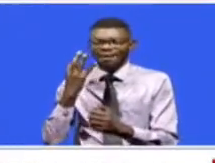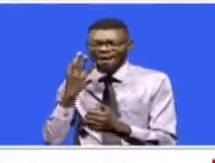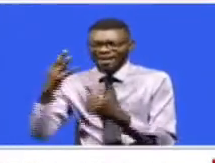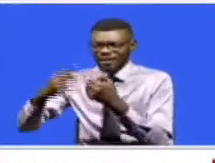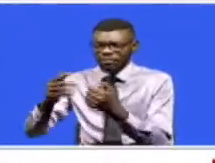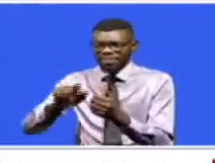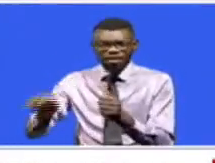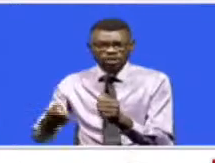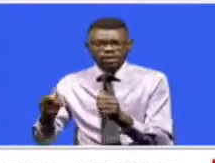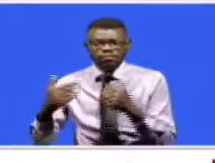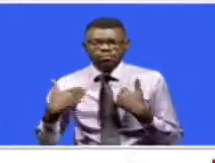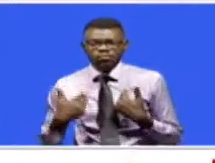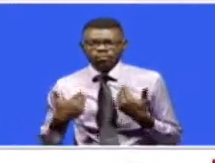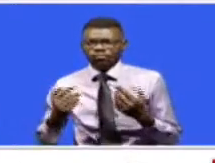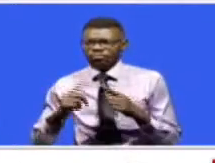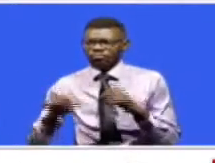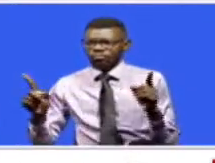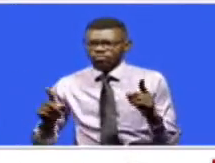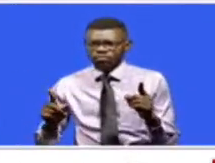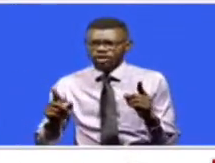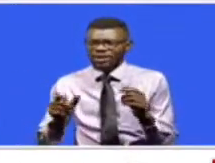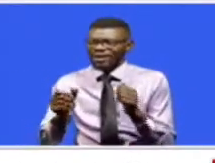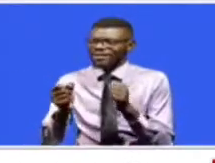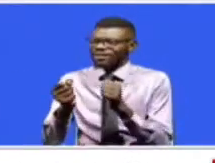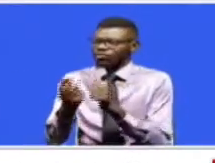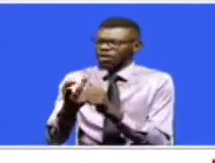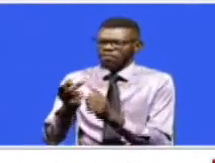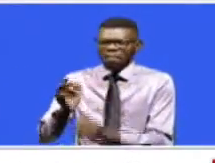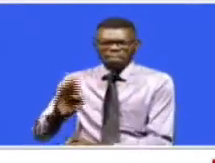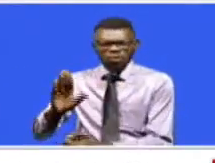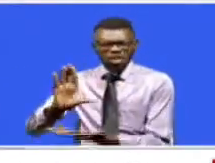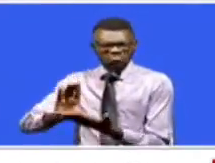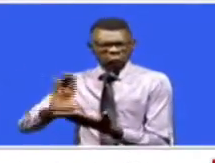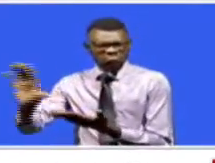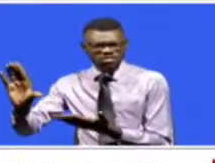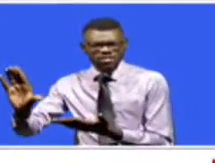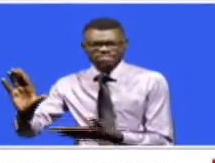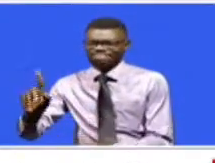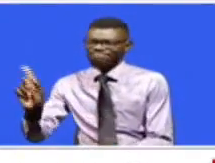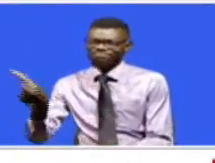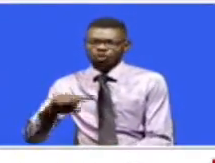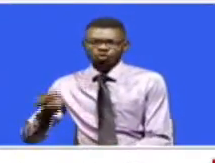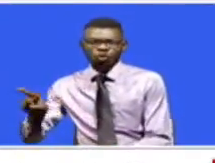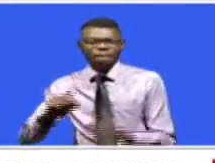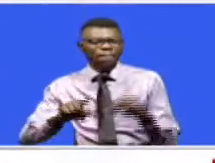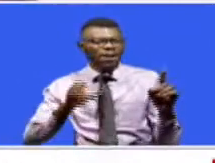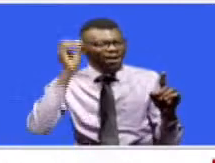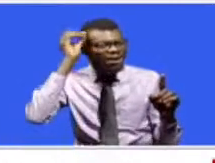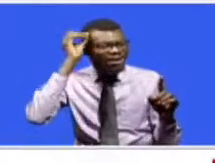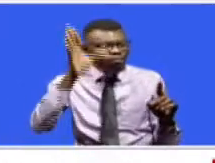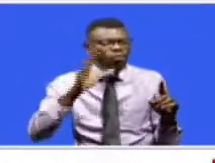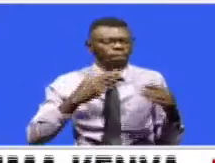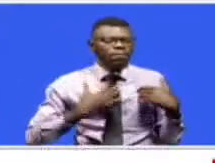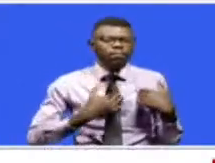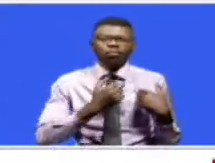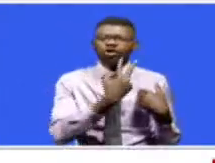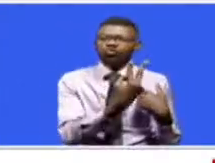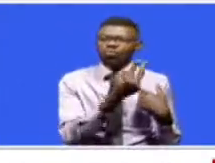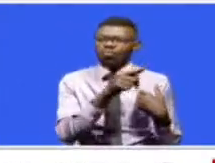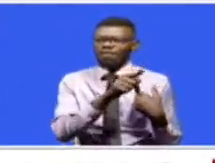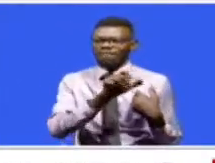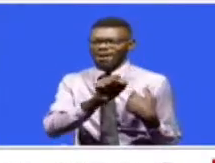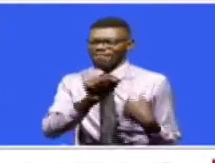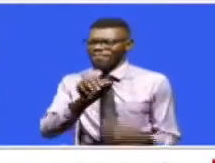800,000 inapata bilioni 12. Na Kiambu ina watu